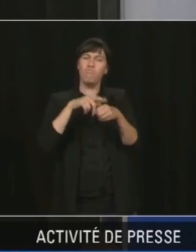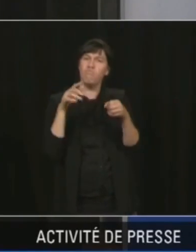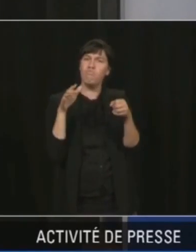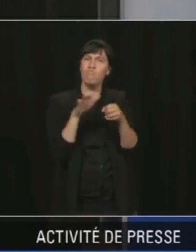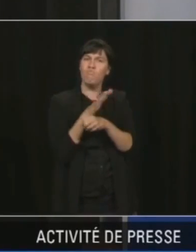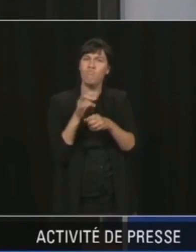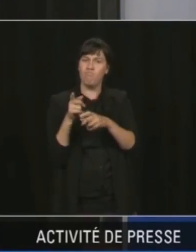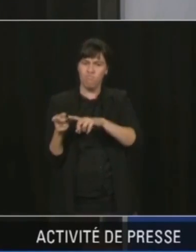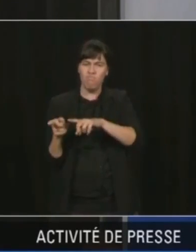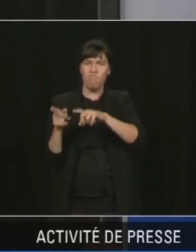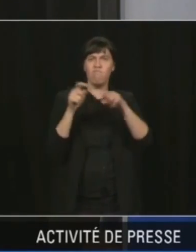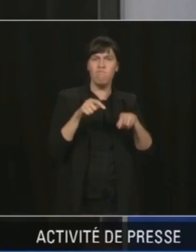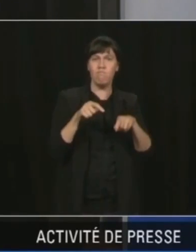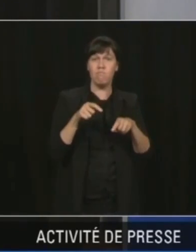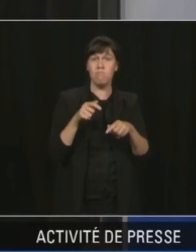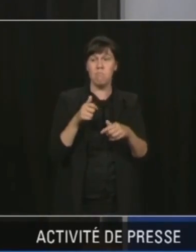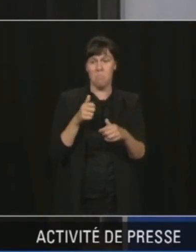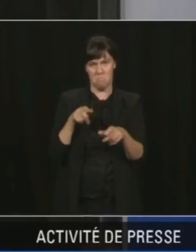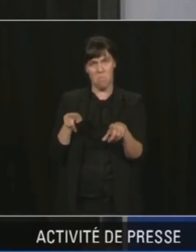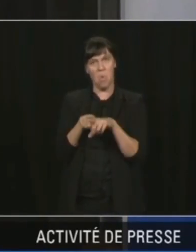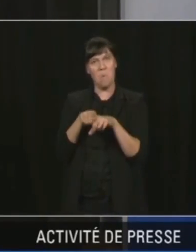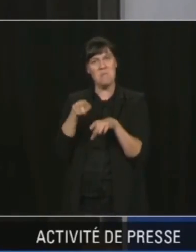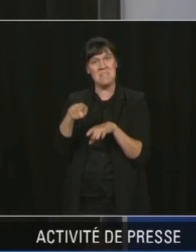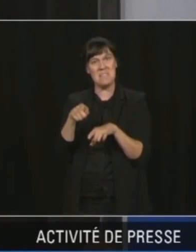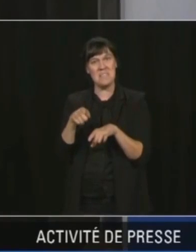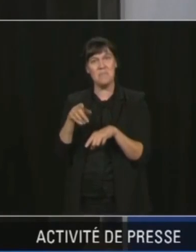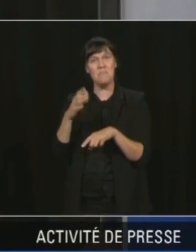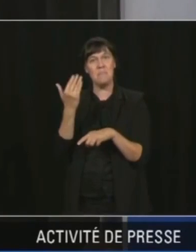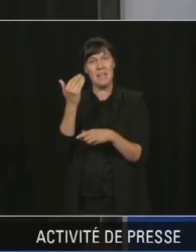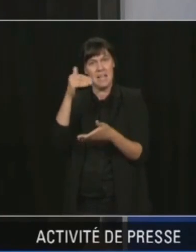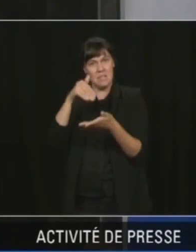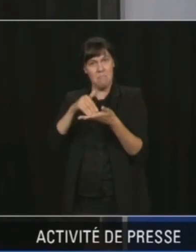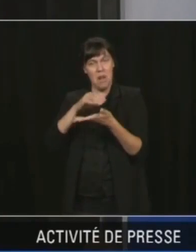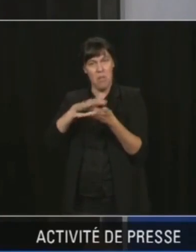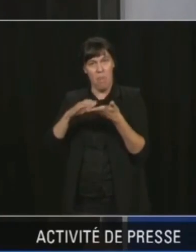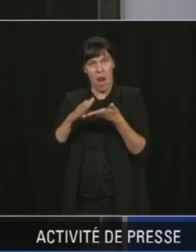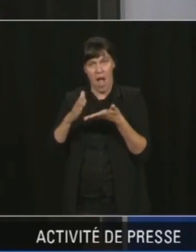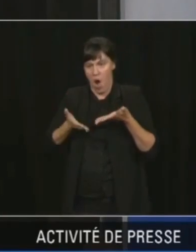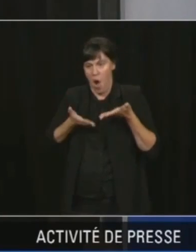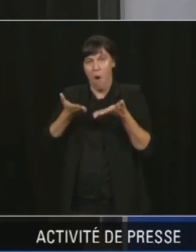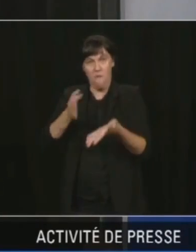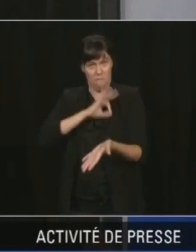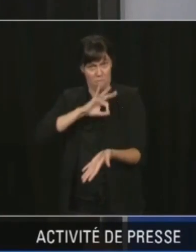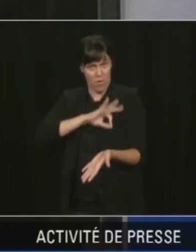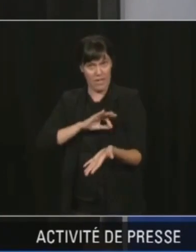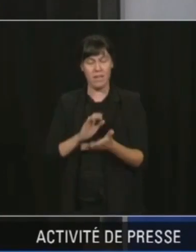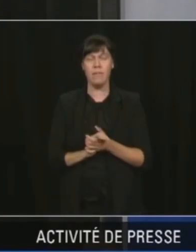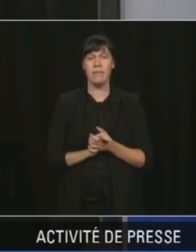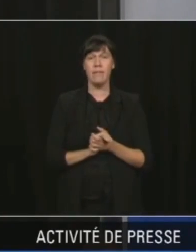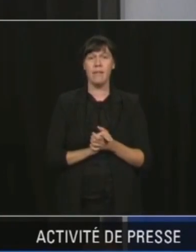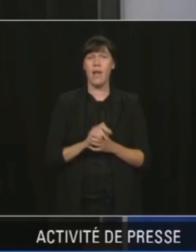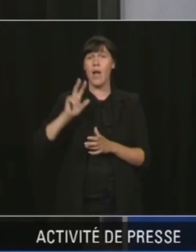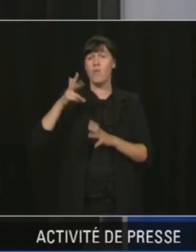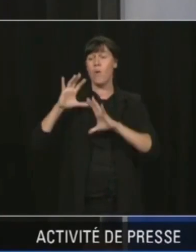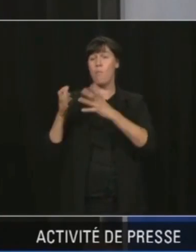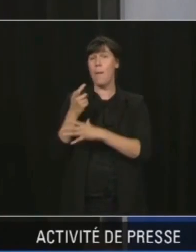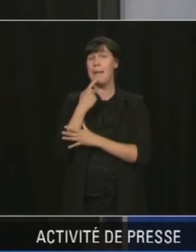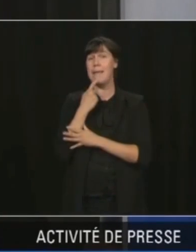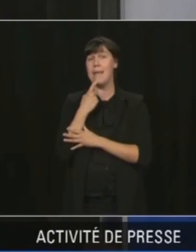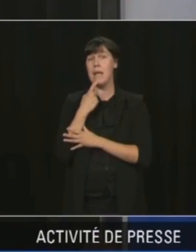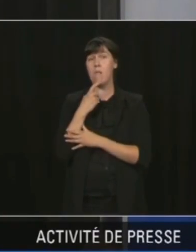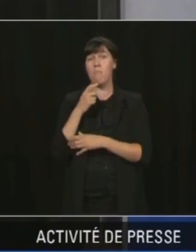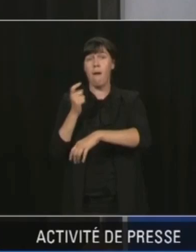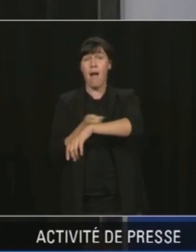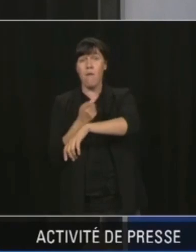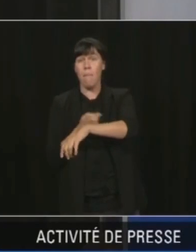$ Troisième groupe, les infirmières qui ont quitté. Donc, soit qui ont quitté pour être chez elles